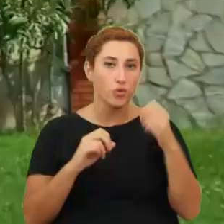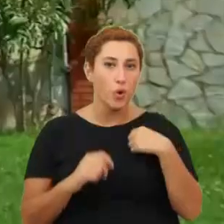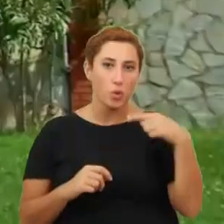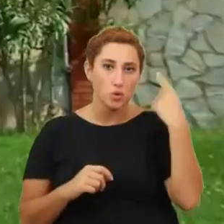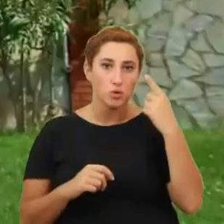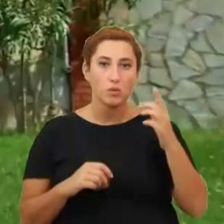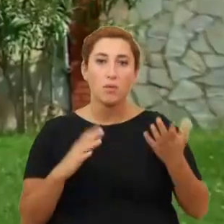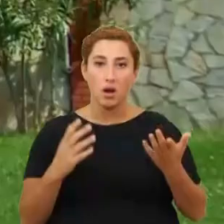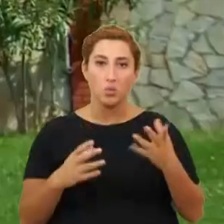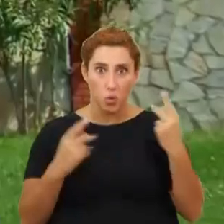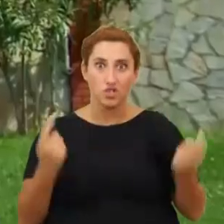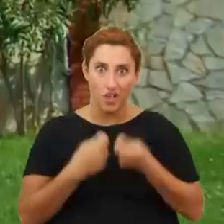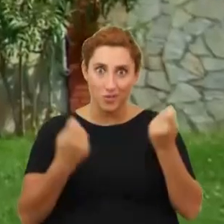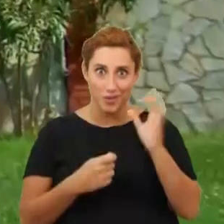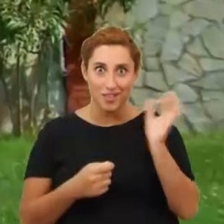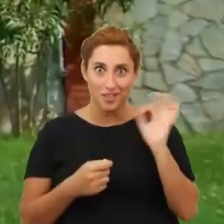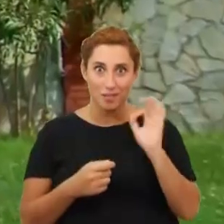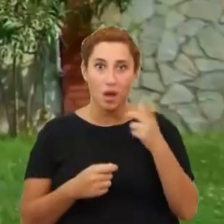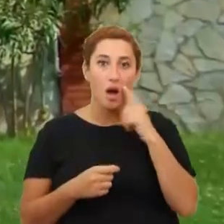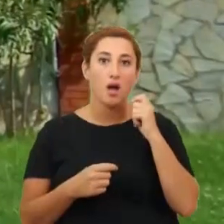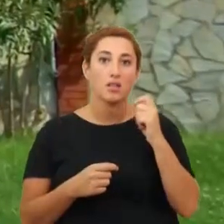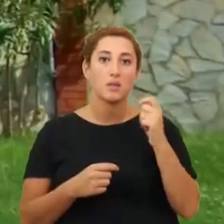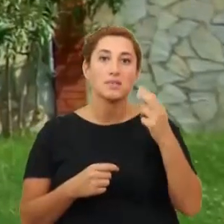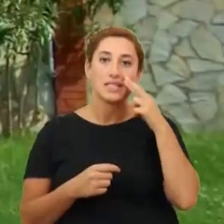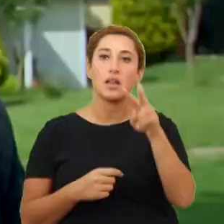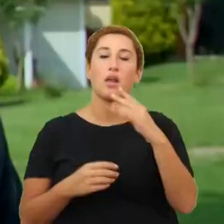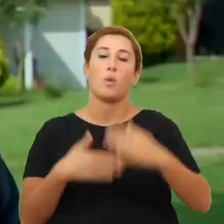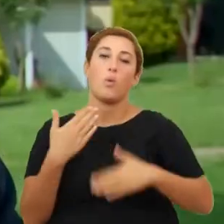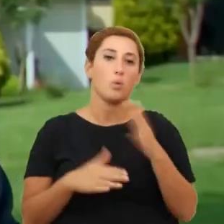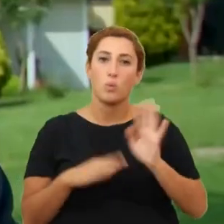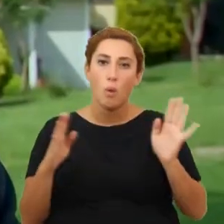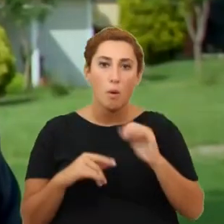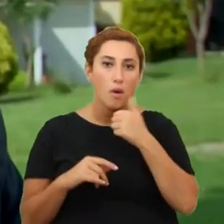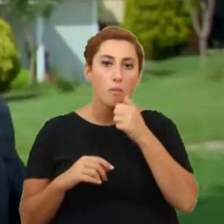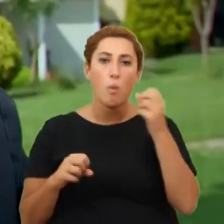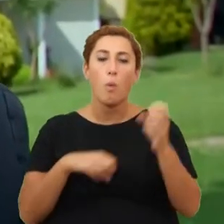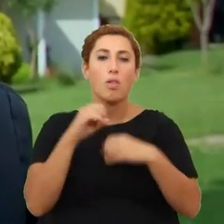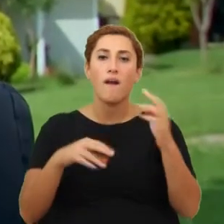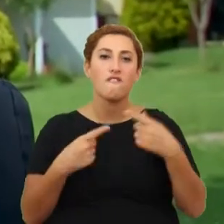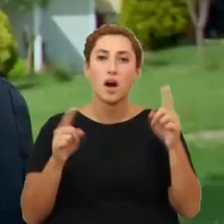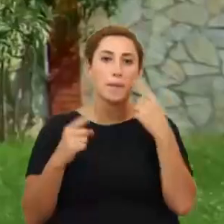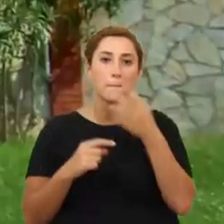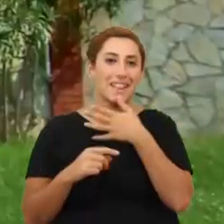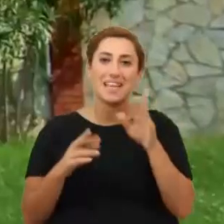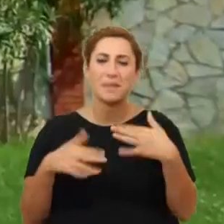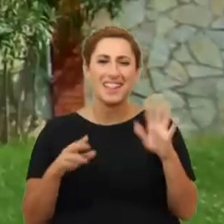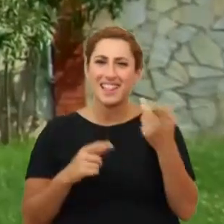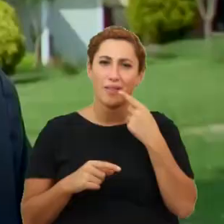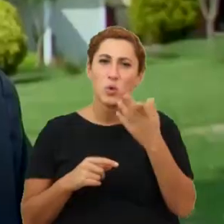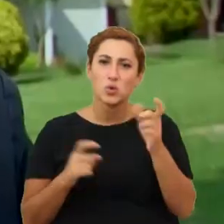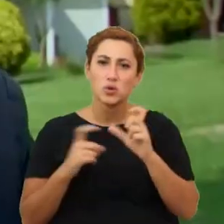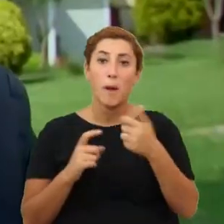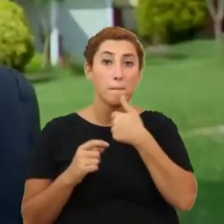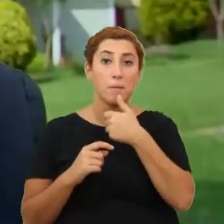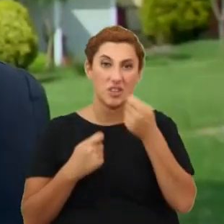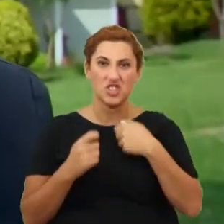dedim. Harıl harıl çalışıyor değil mi? Adam seyrederken bile yoruluyor ya. Yok baba, olay farklı, bildiğin gibi değil. Ne diyorsun sen Sarp?